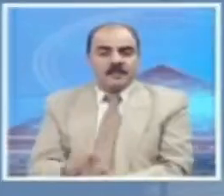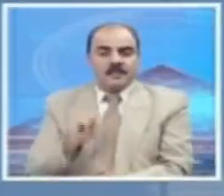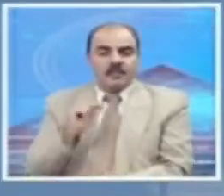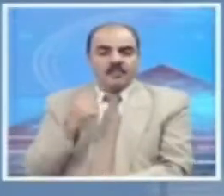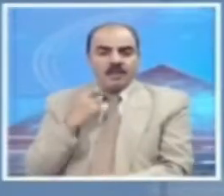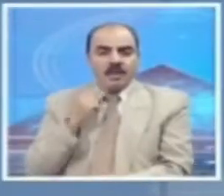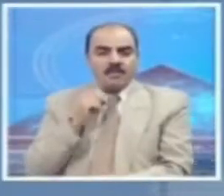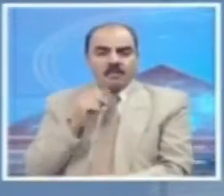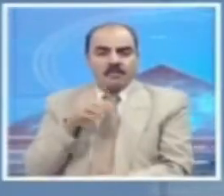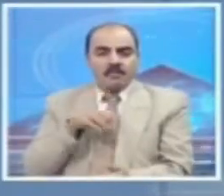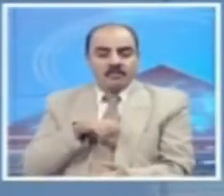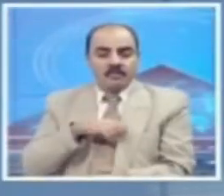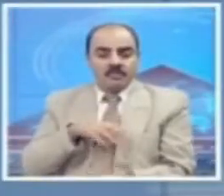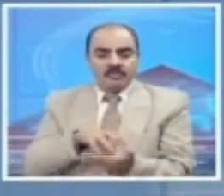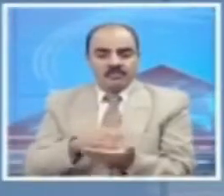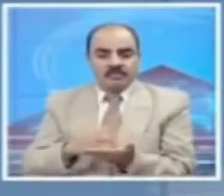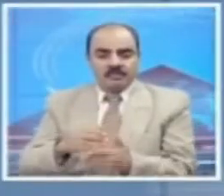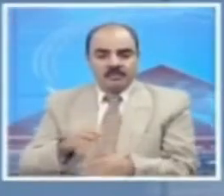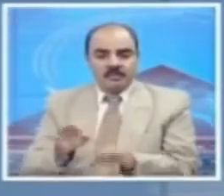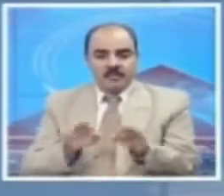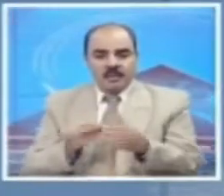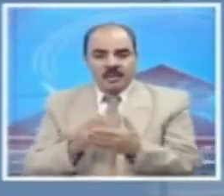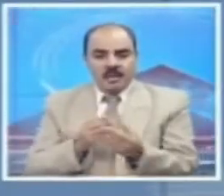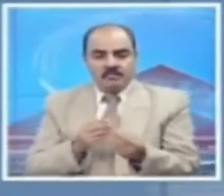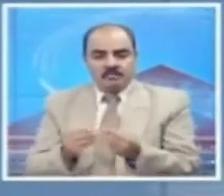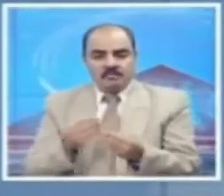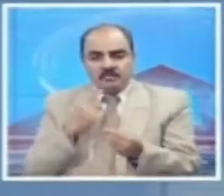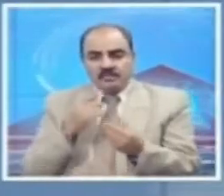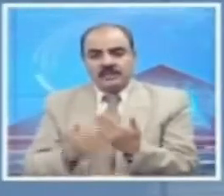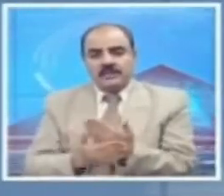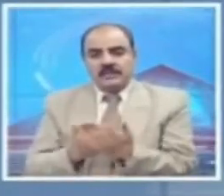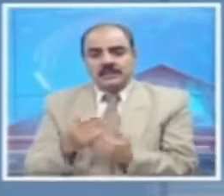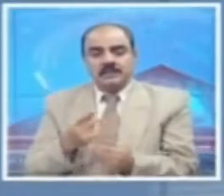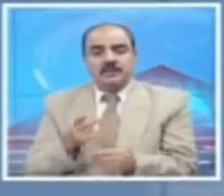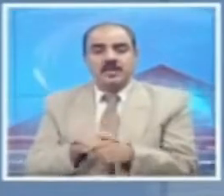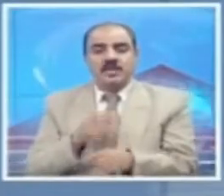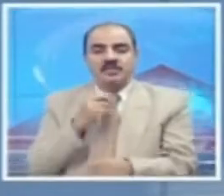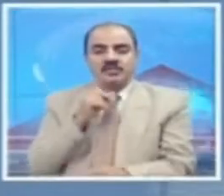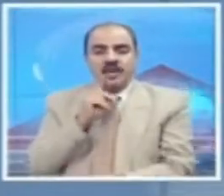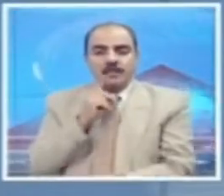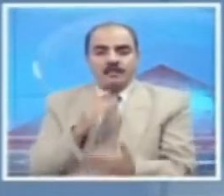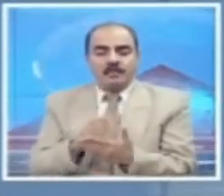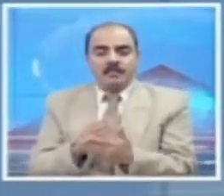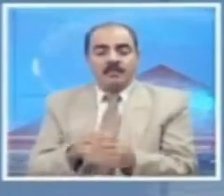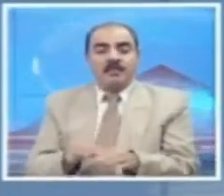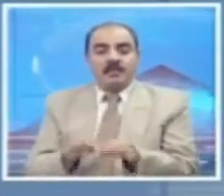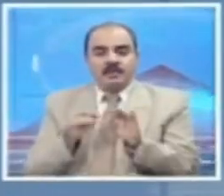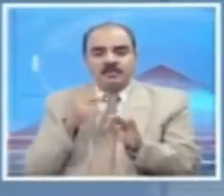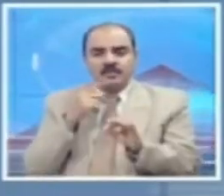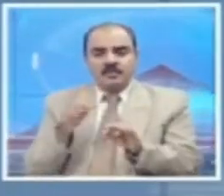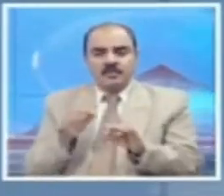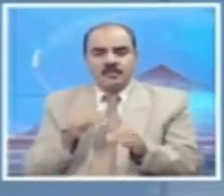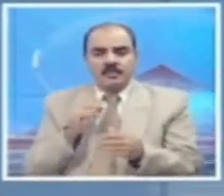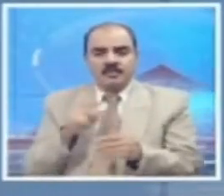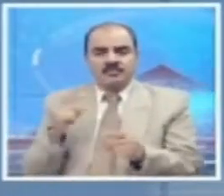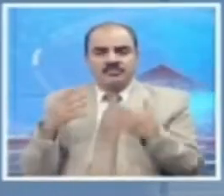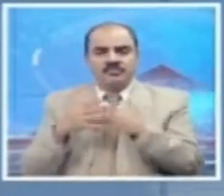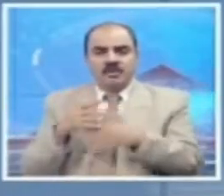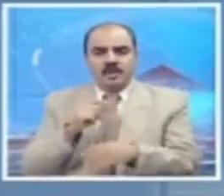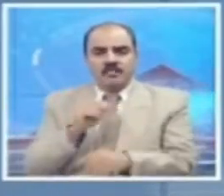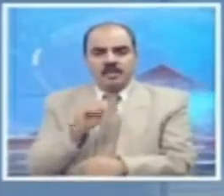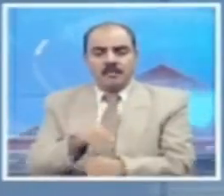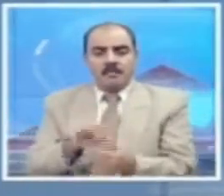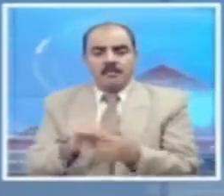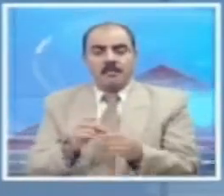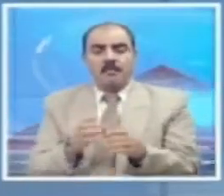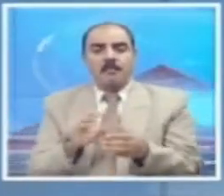قام دكتور عاصم الجزار وزير الإسكان والمرافق والمجتمعات العمرانية وهشام طلعت مصطفى الرئيس التنفيذي والعضو المنتدب